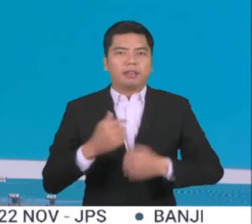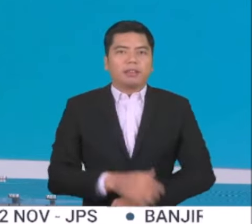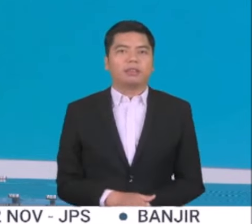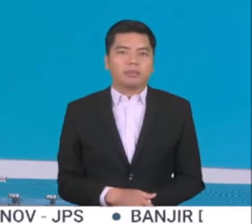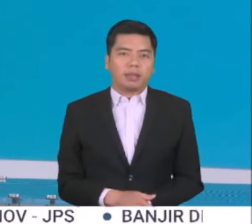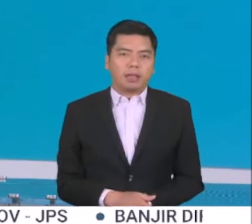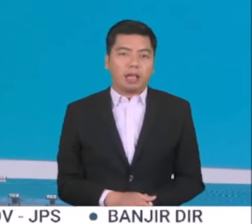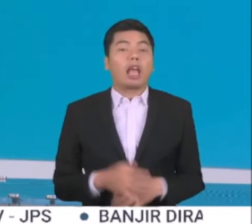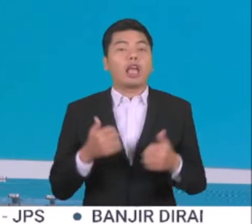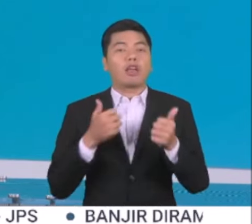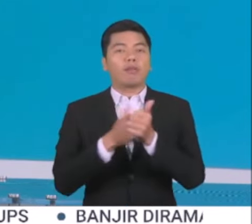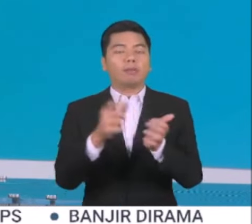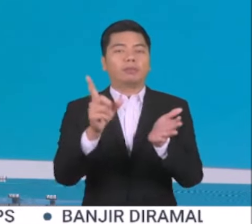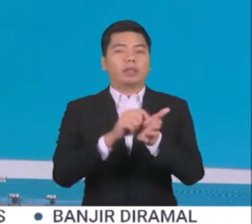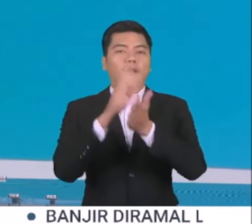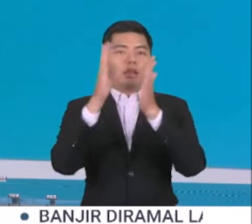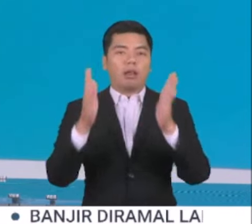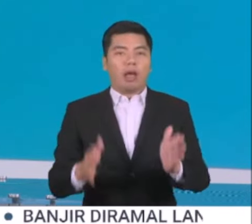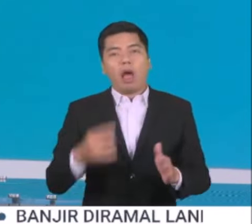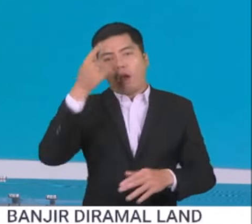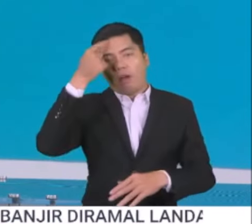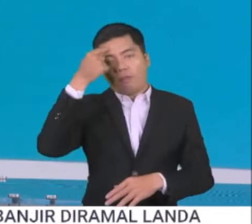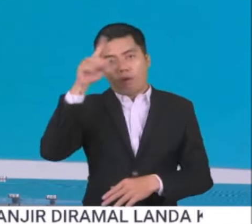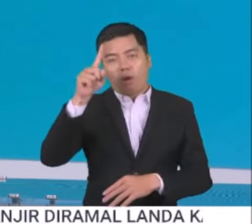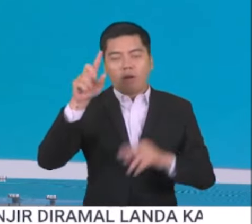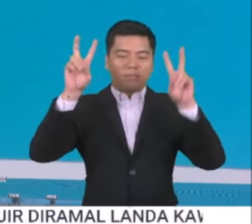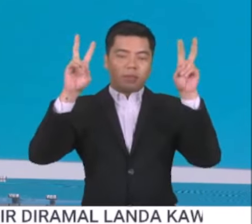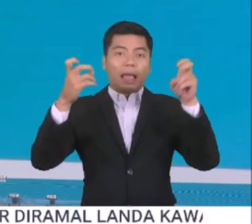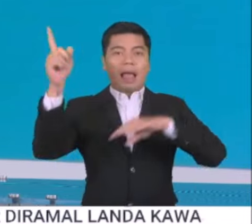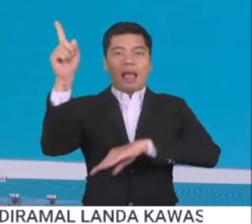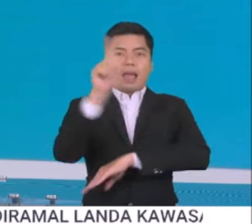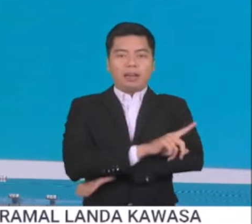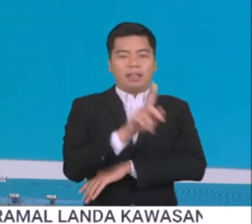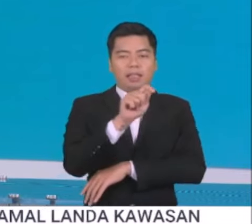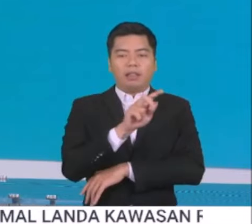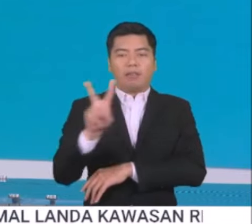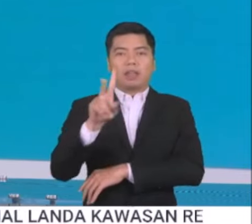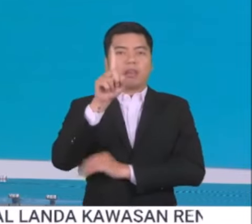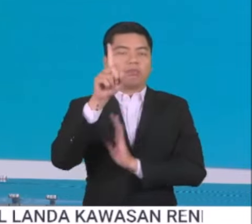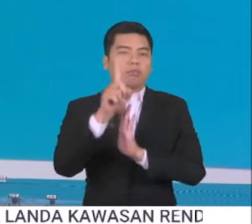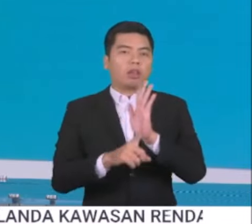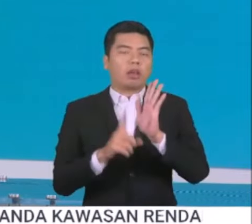rakyat. Ikuti laporan disediakan Najib Mashor sempena Hari Televisyen Sedunia.